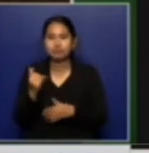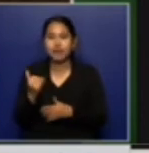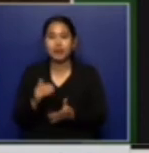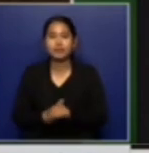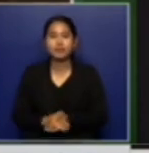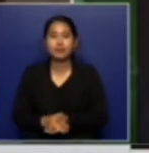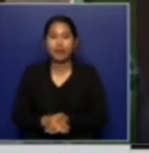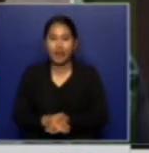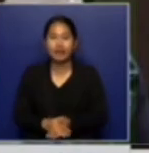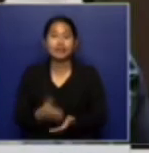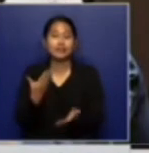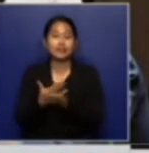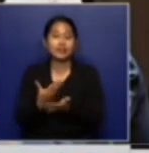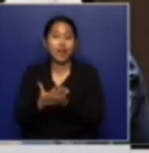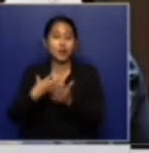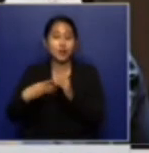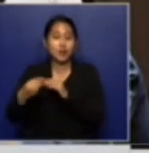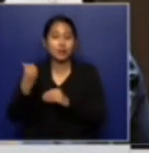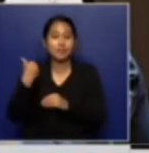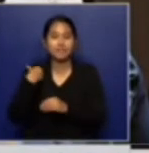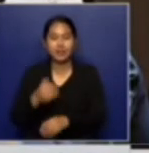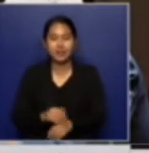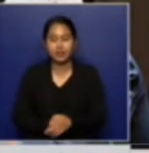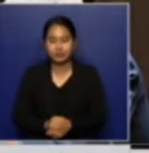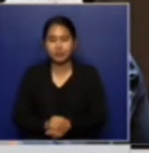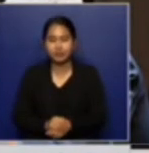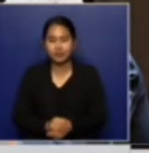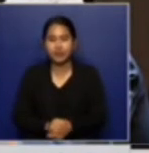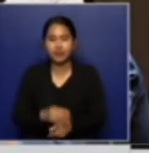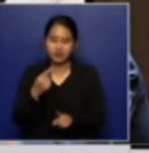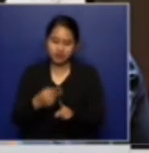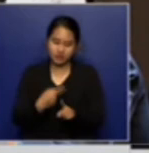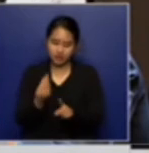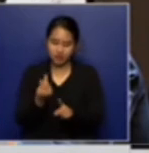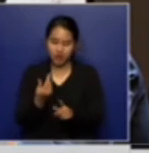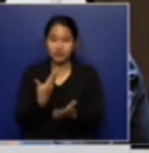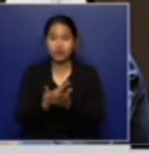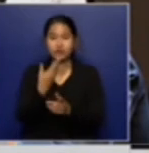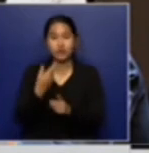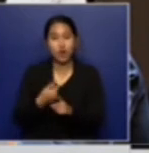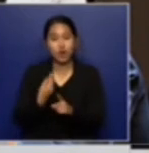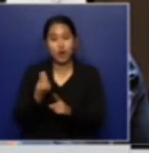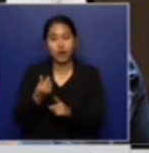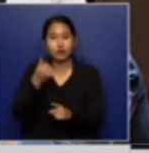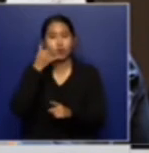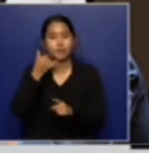เติมมือถือ20 3เครื่อง60เดือนหนึ่งเท่าไหร่ครับเกือบ 2,000 ปีอีก